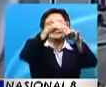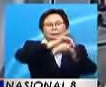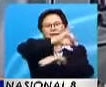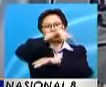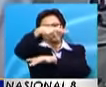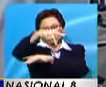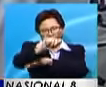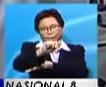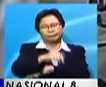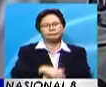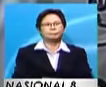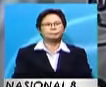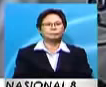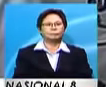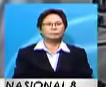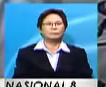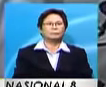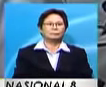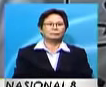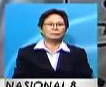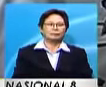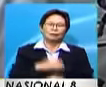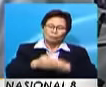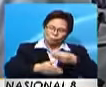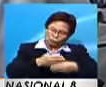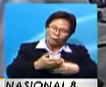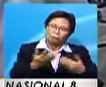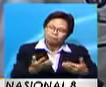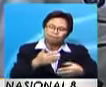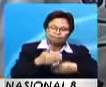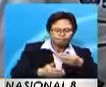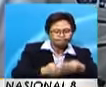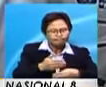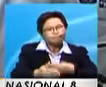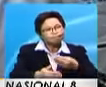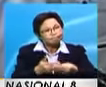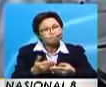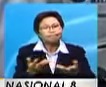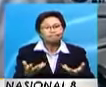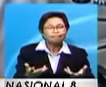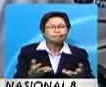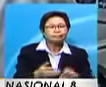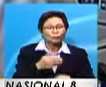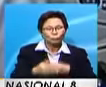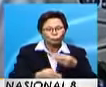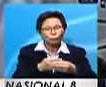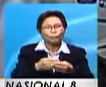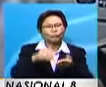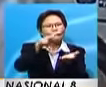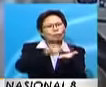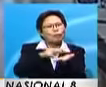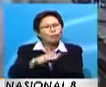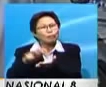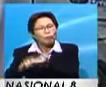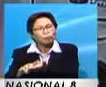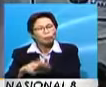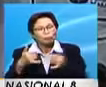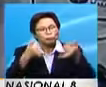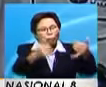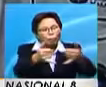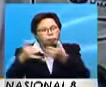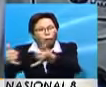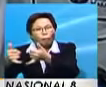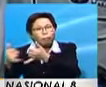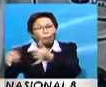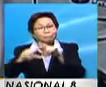dari segi proses Bagaimana penemu pengikir Affan itu dibuat kelas